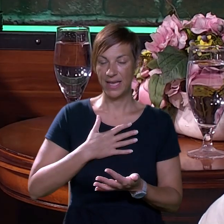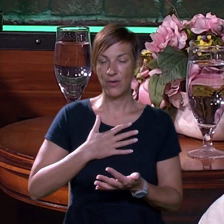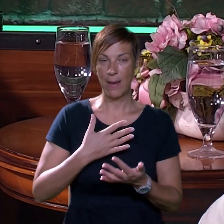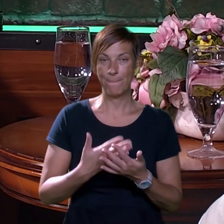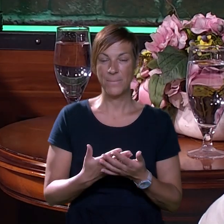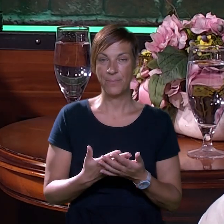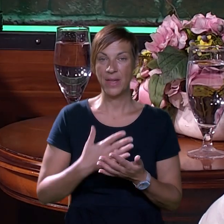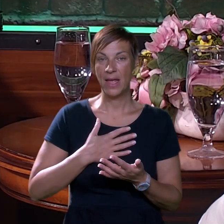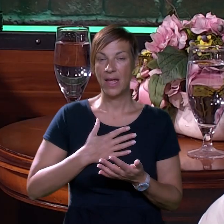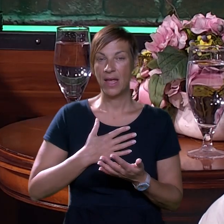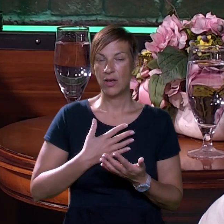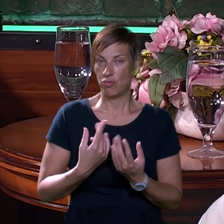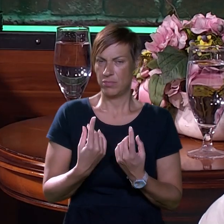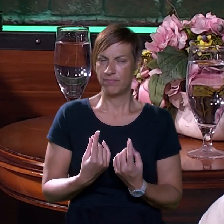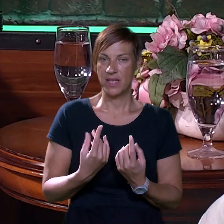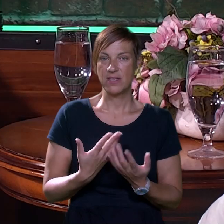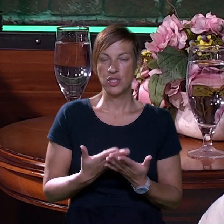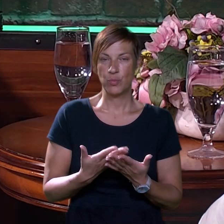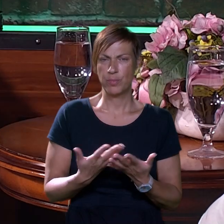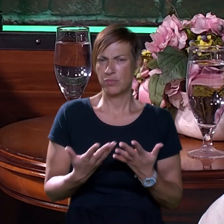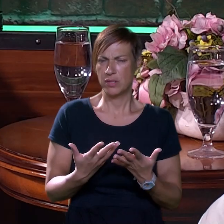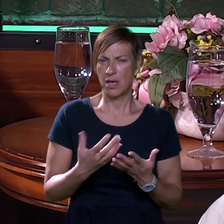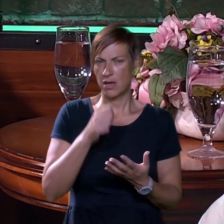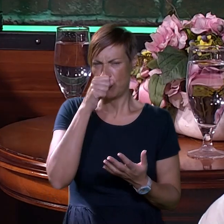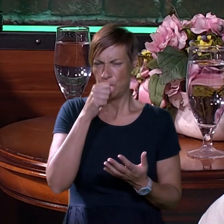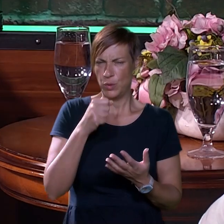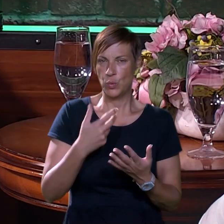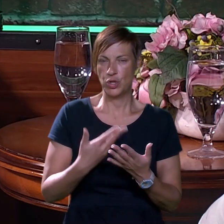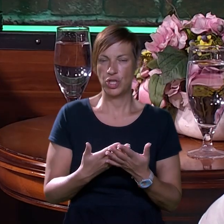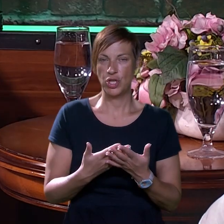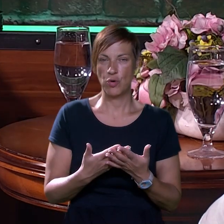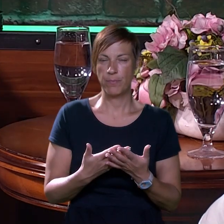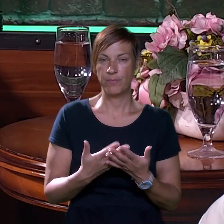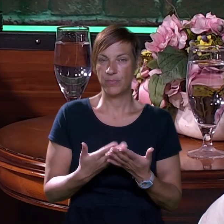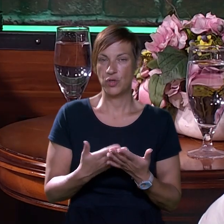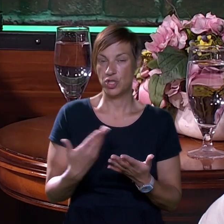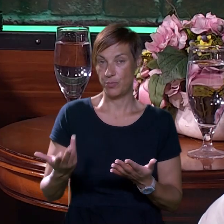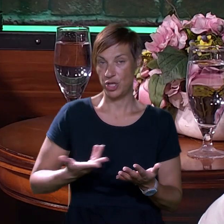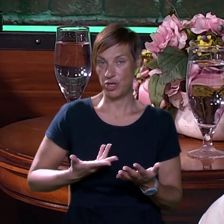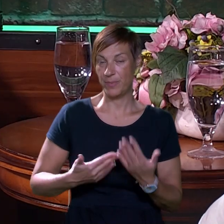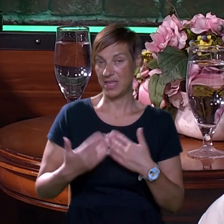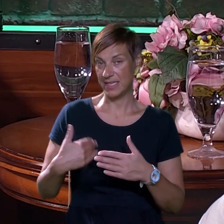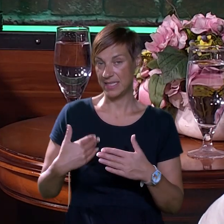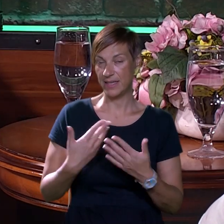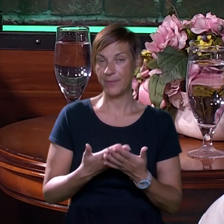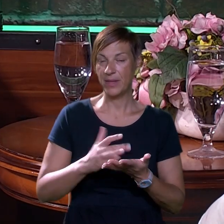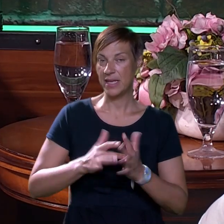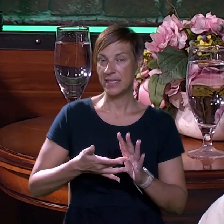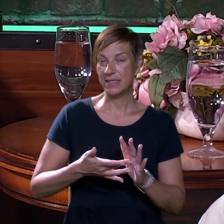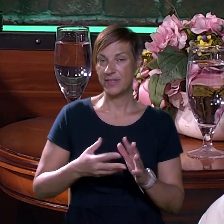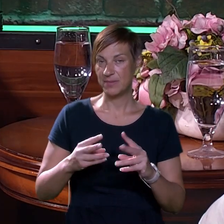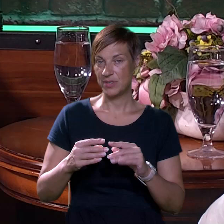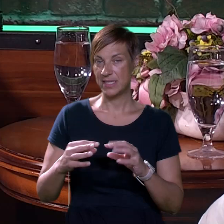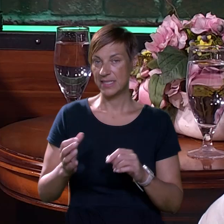nama. Ako mi nastupimo sa nekakvom ljutnjom, srdžbom, to ćemo i dobiti. Svi